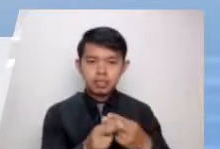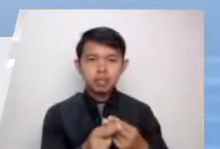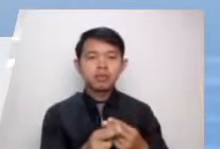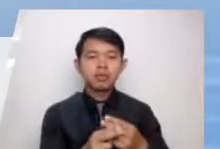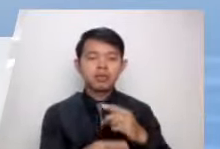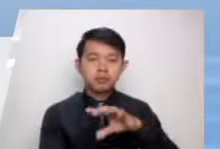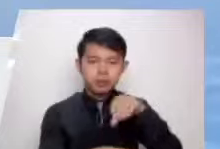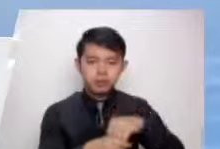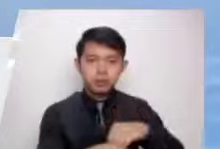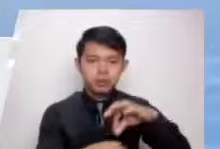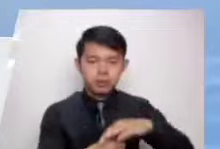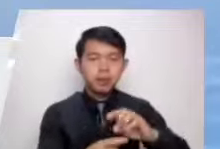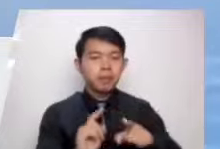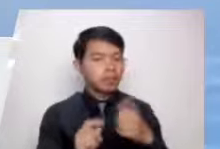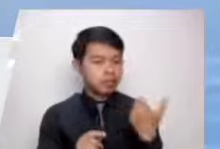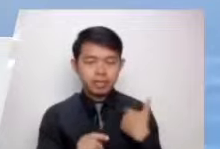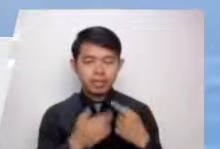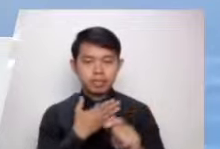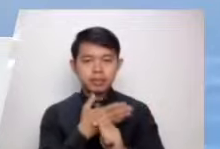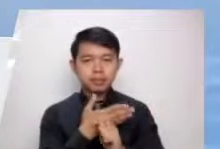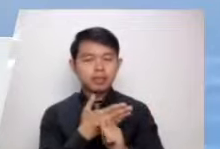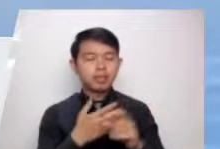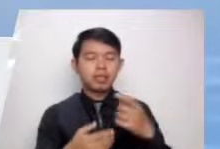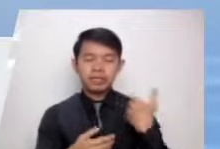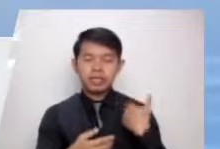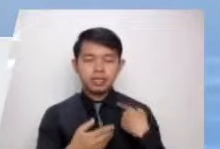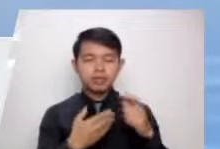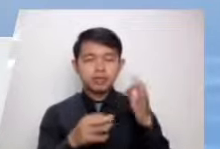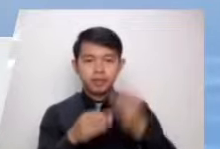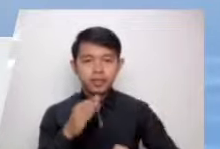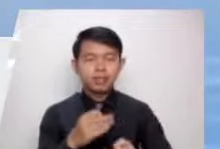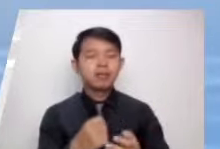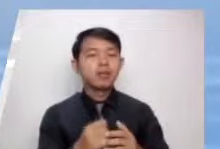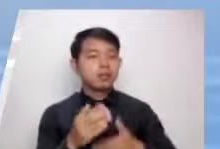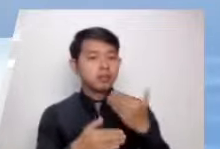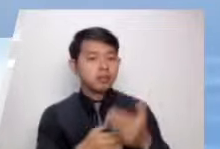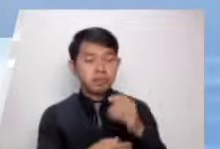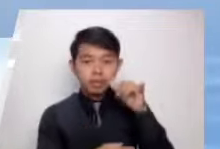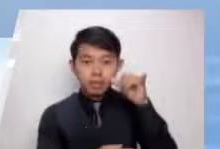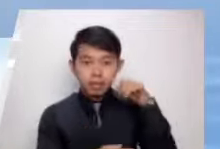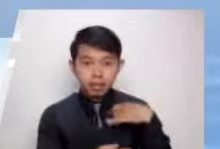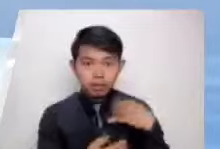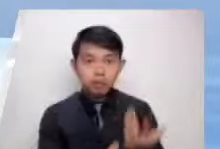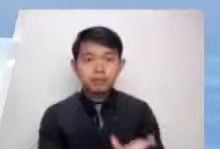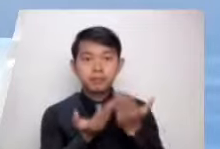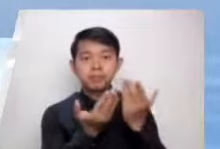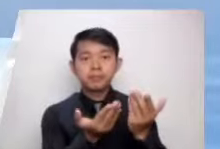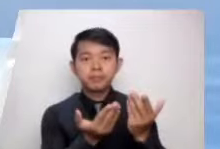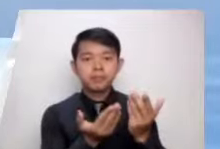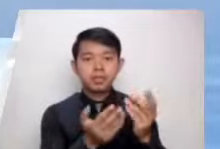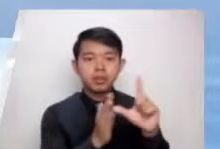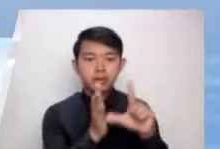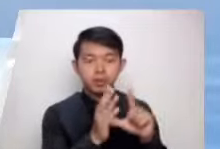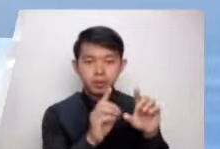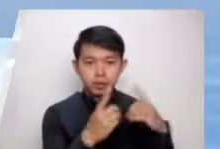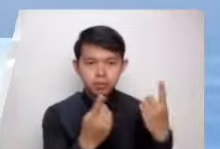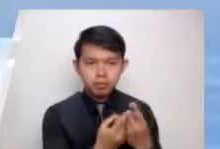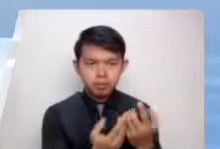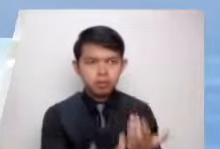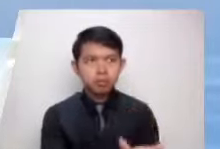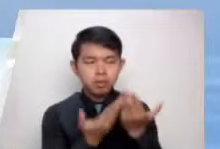mga kandidato. So Rafi, yung 117 ay na-file na kahapon ng hapon ng aming law department ng mga petisyon